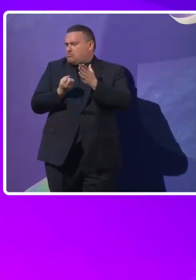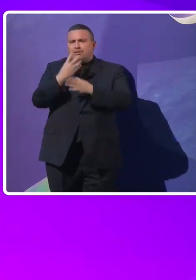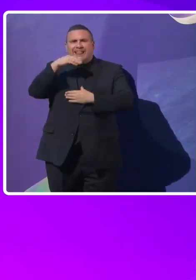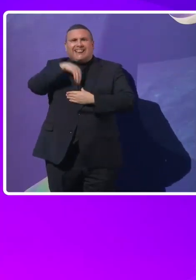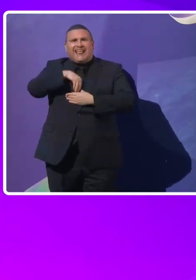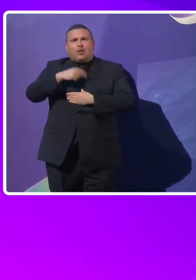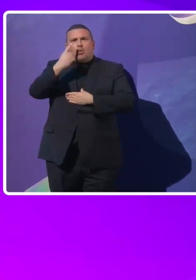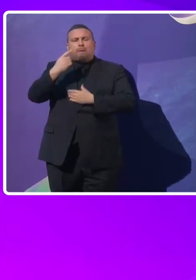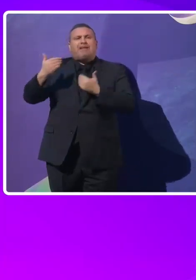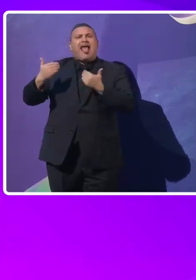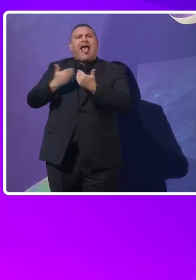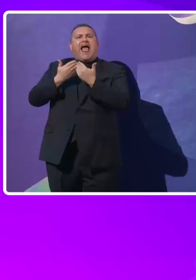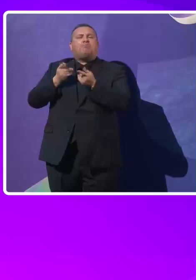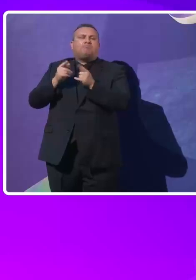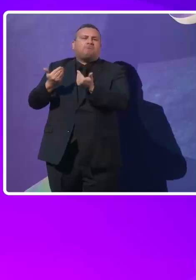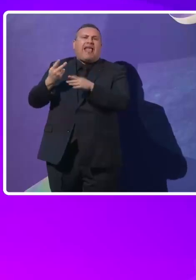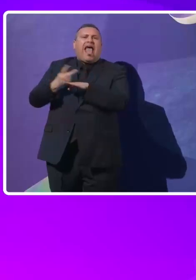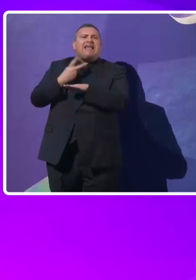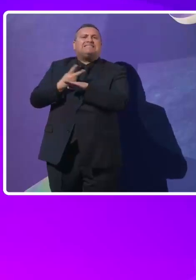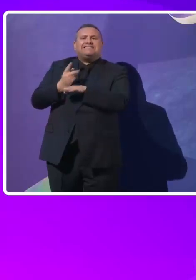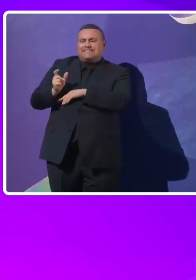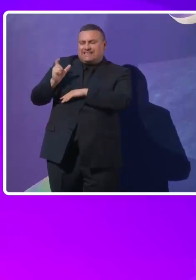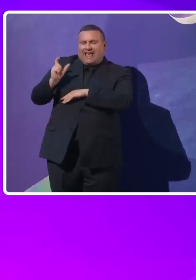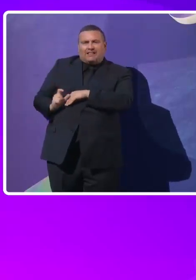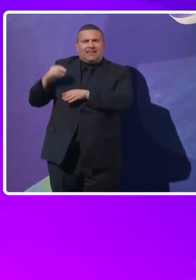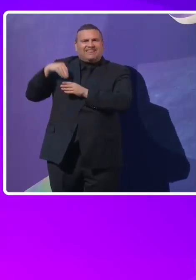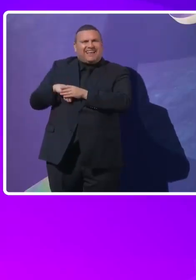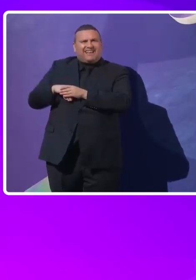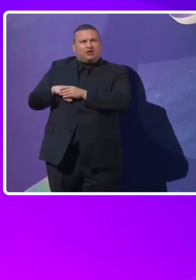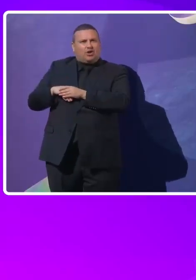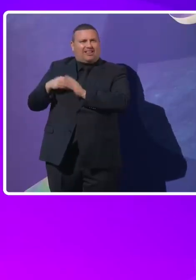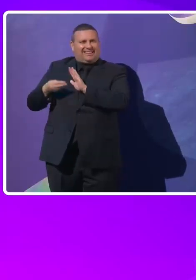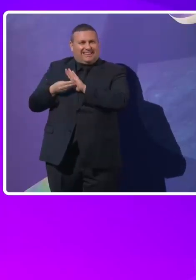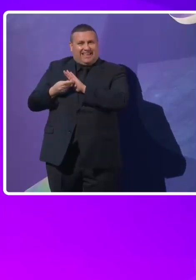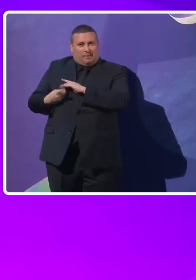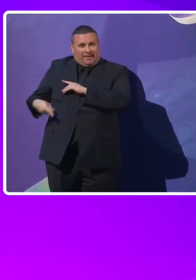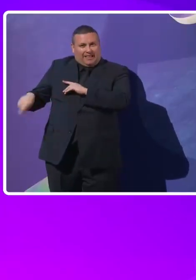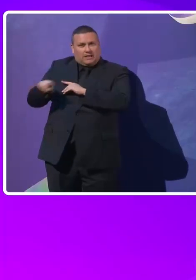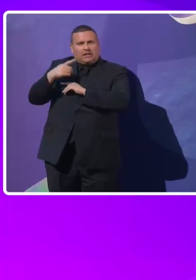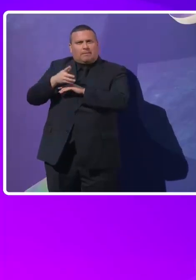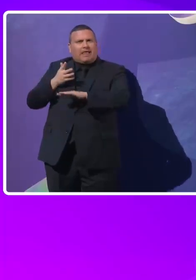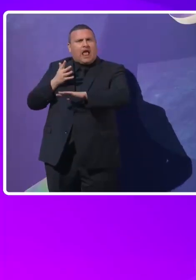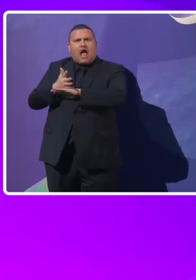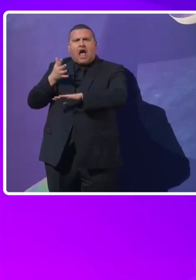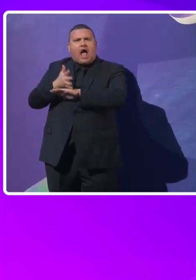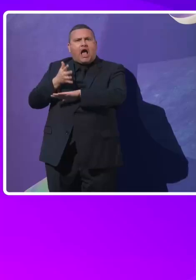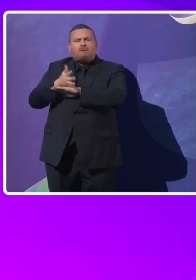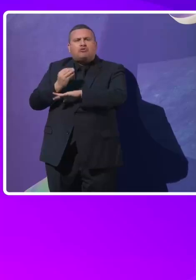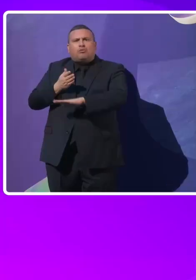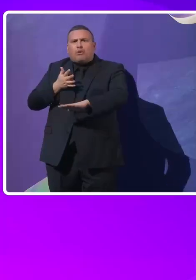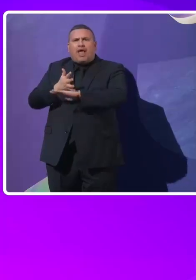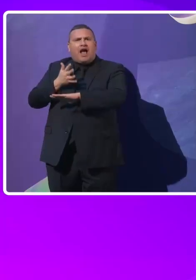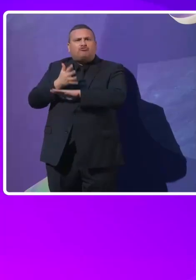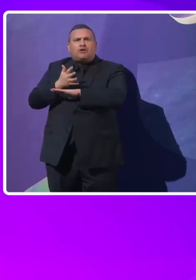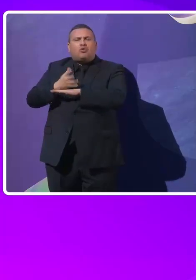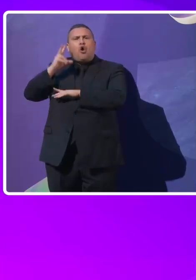proprio interno distribuito a tutti i dipendenti per poter accedere in maniera molto più semplice alle norme eh Knowledge